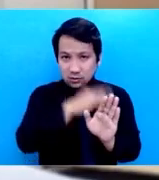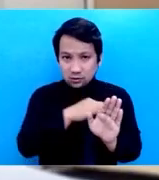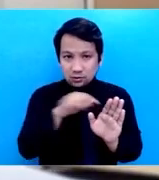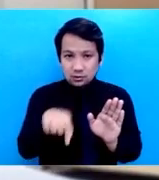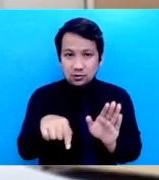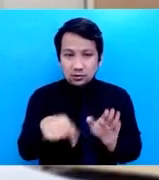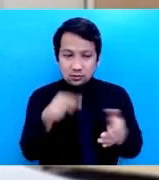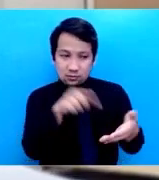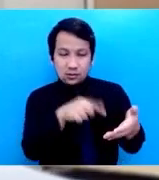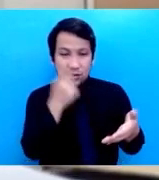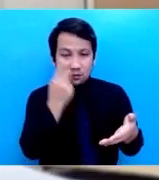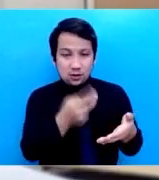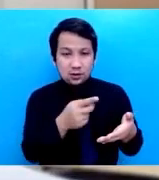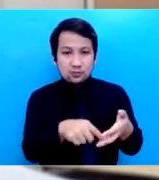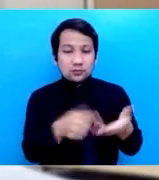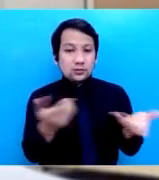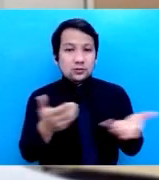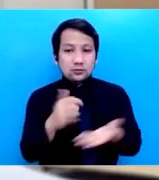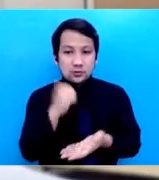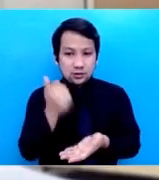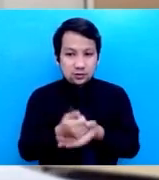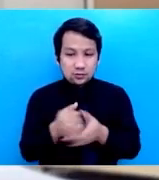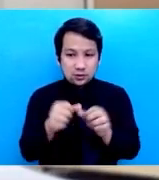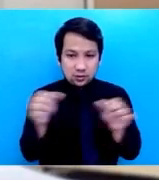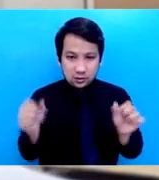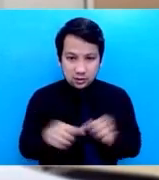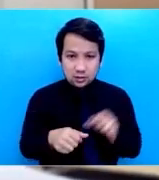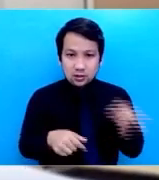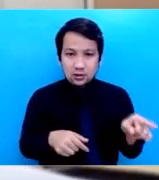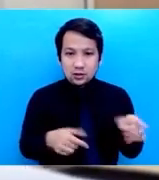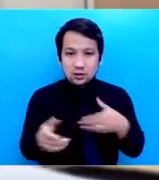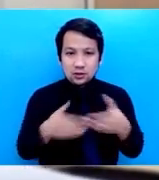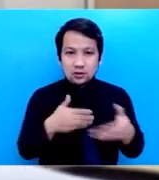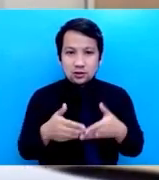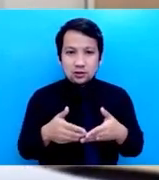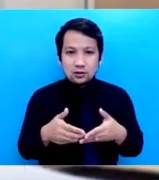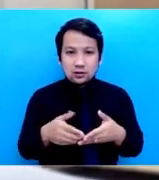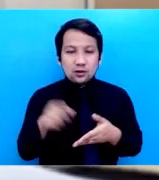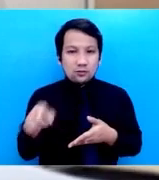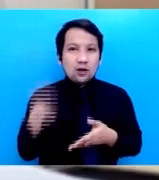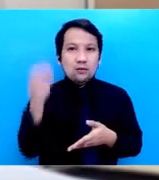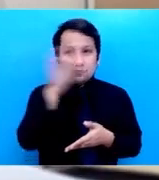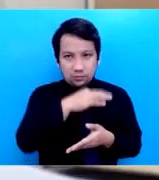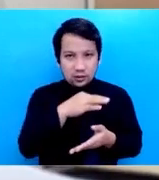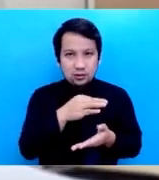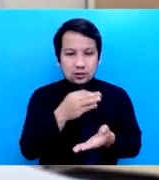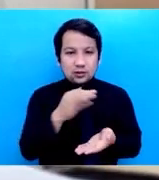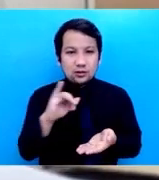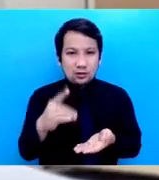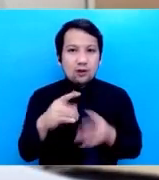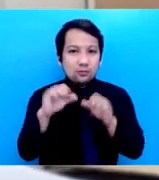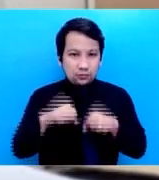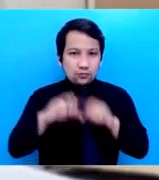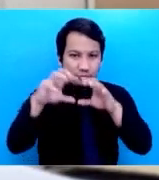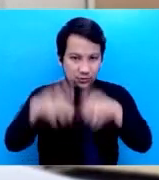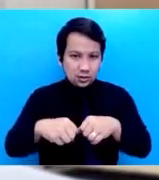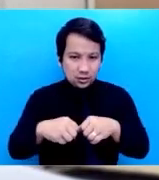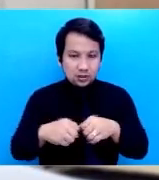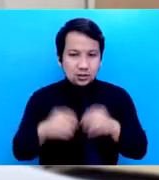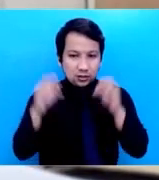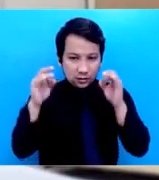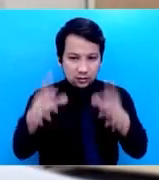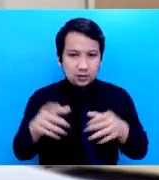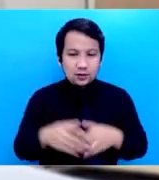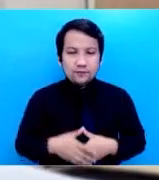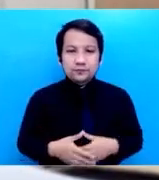ka sa checkpoint, sa mga establishment na pinapasok mo, falsified pala yung documents, pwede kang alista yun nun. Yun yung risk na isa.